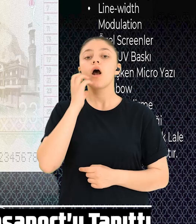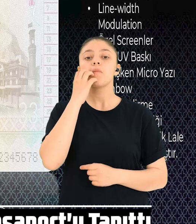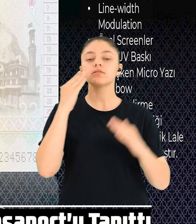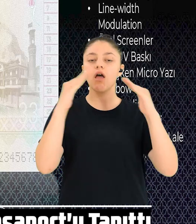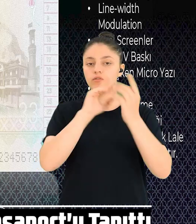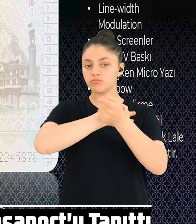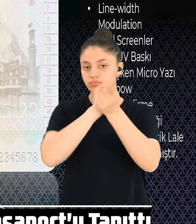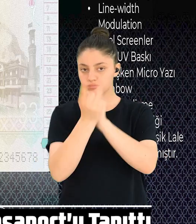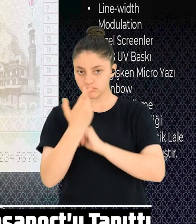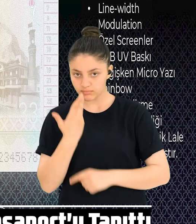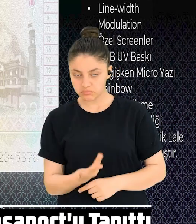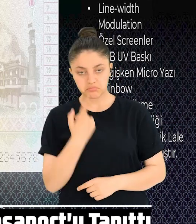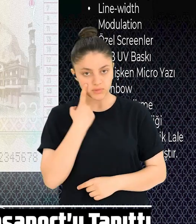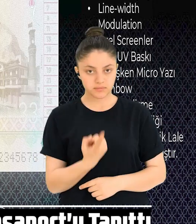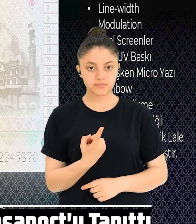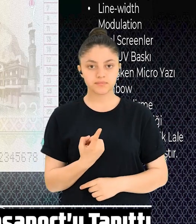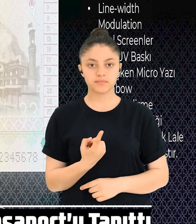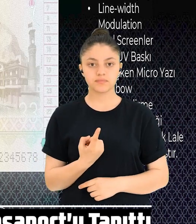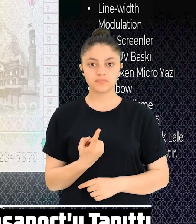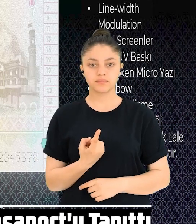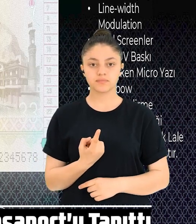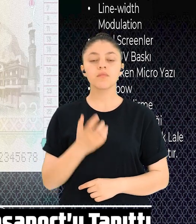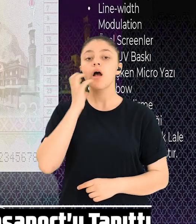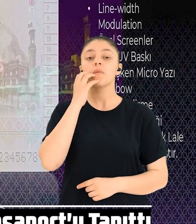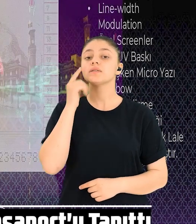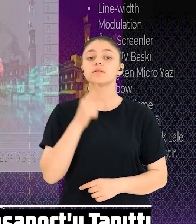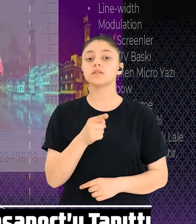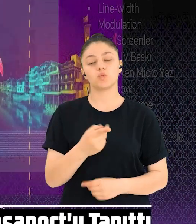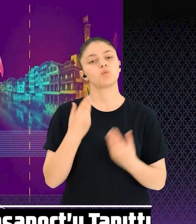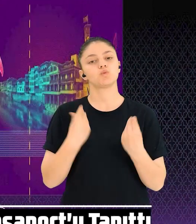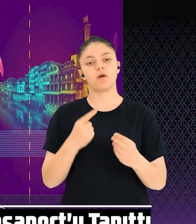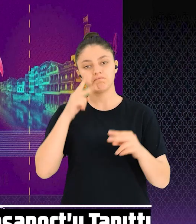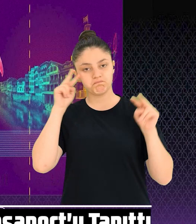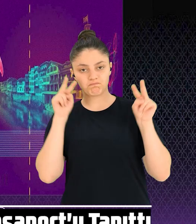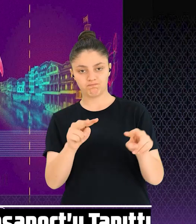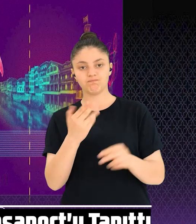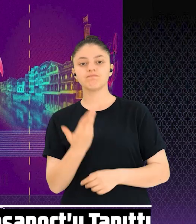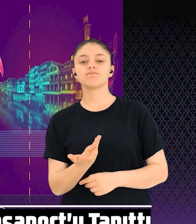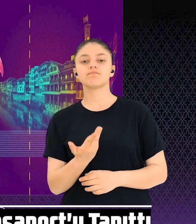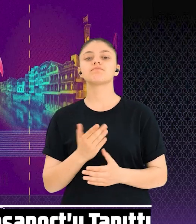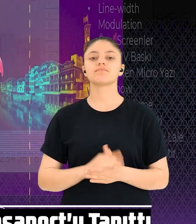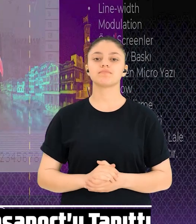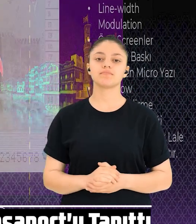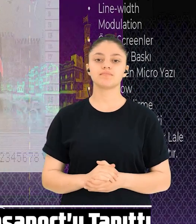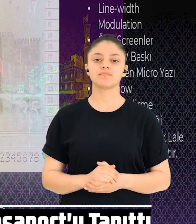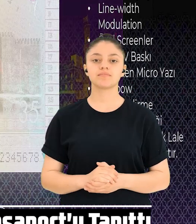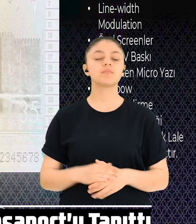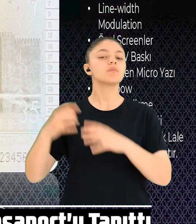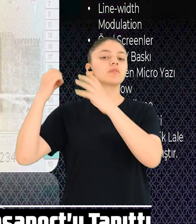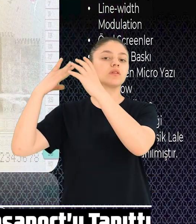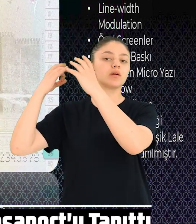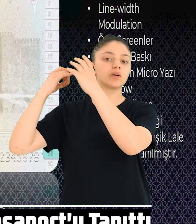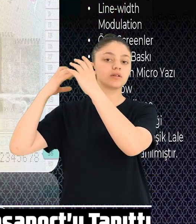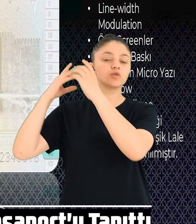evleri, ona da gelelim. Amasya'mızın o çok güzel görüntüsünü ortaya koyuyor. Yine